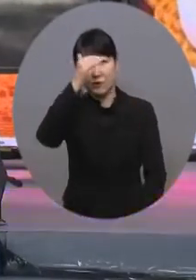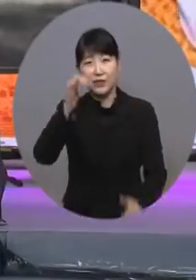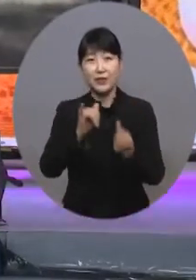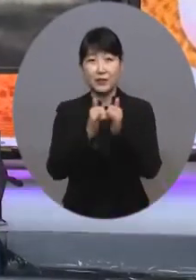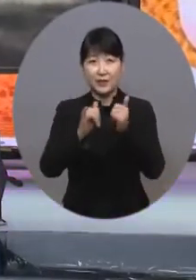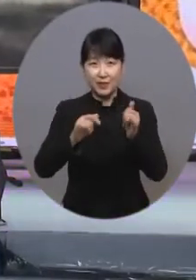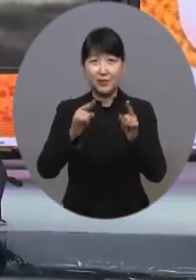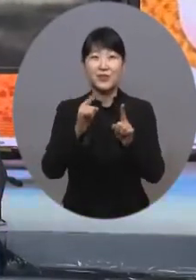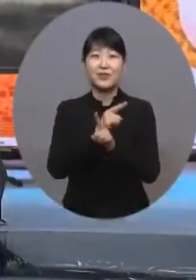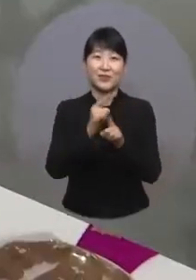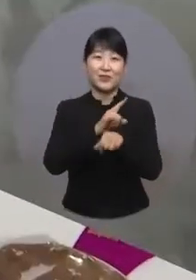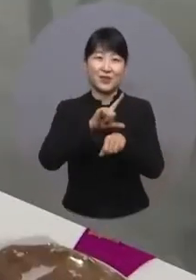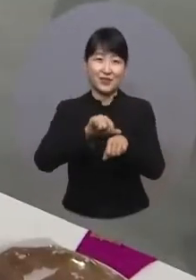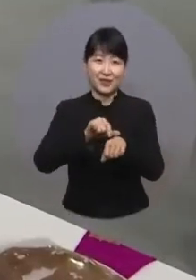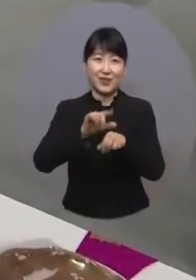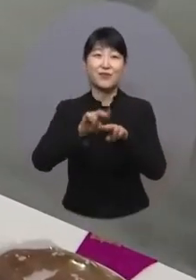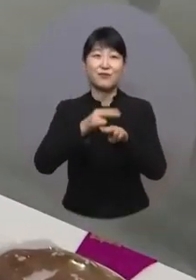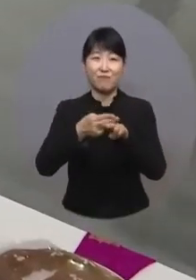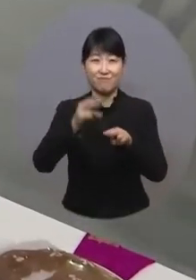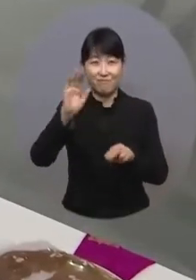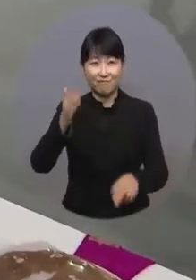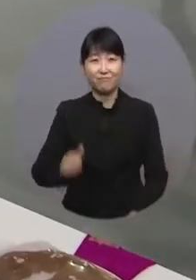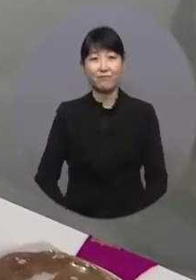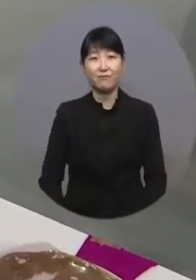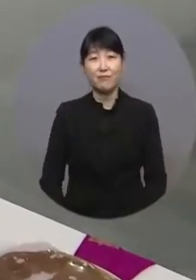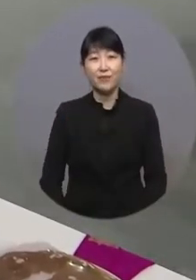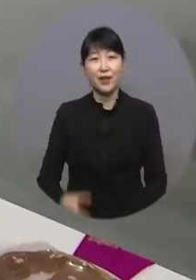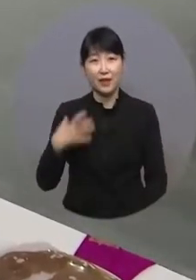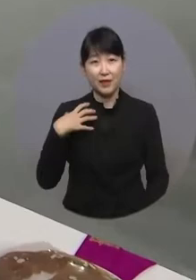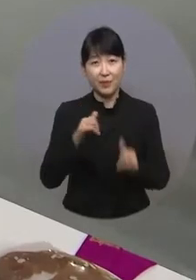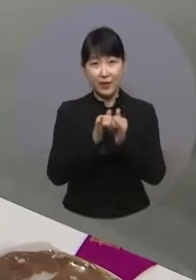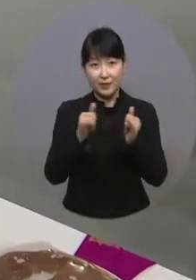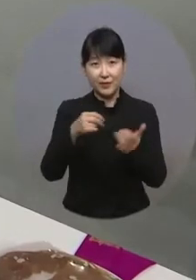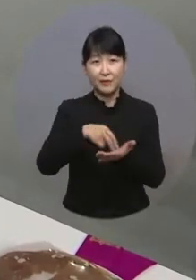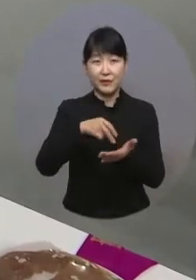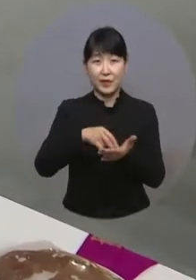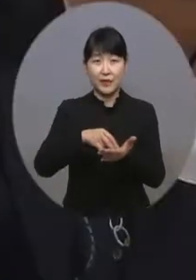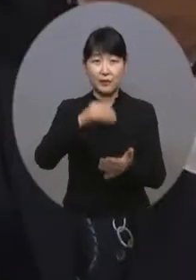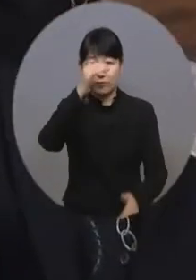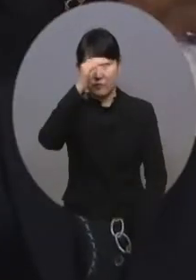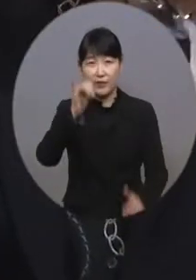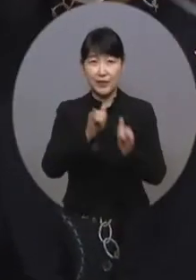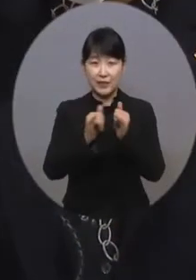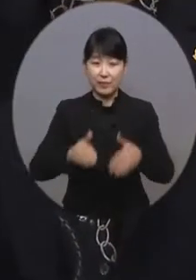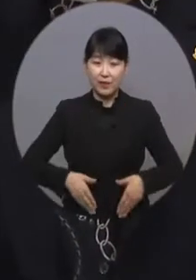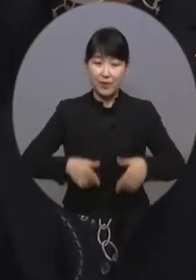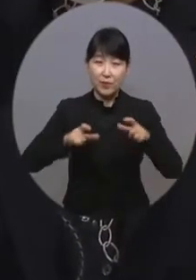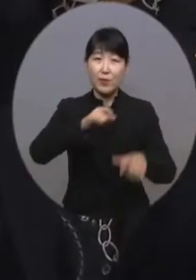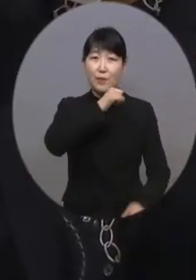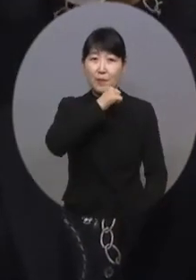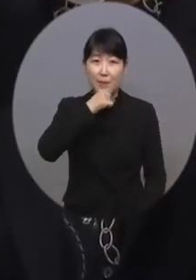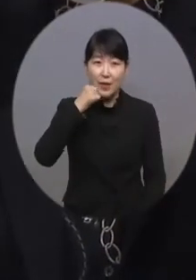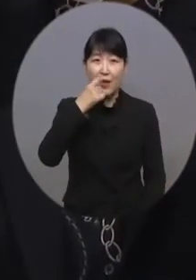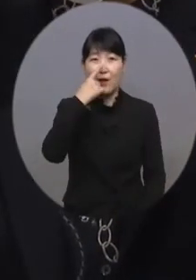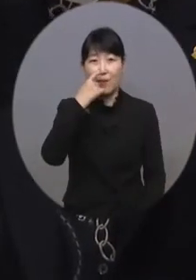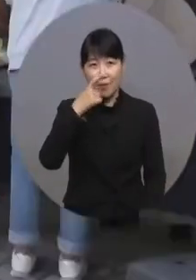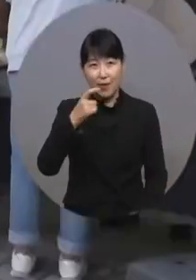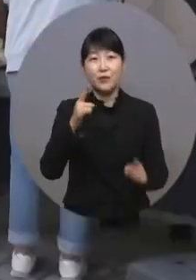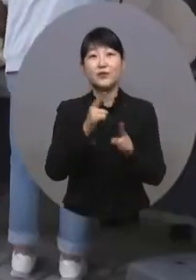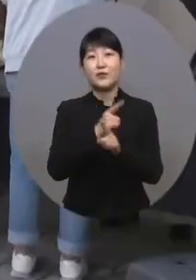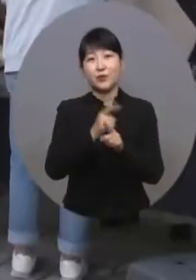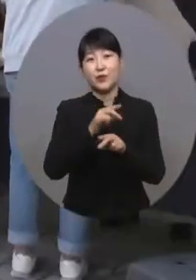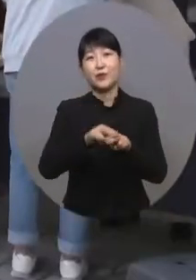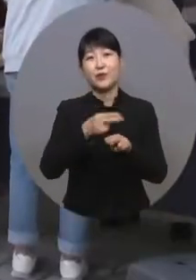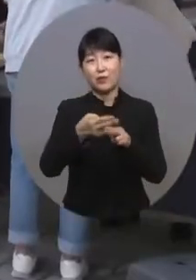시간을 선물했습니다. 도 관계자는 관람객에게 남도의 맛과 멋, 힐링을 선물하고자 노력했다며